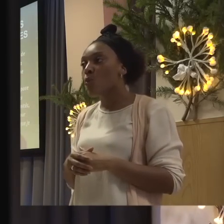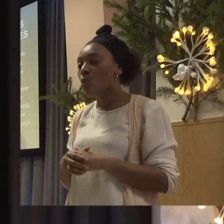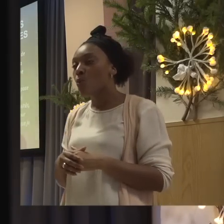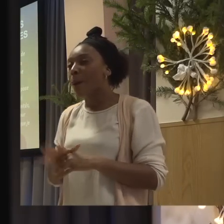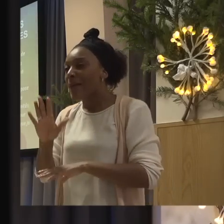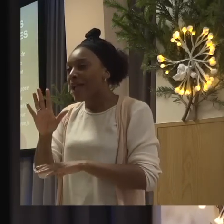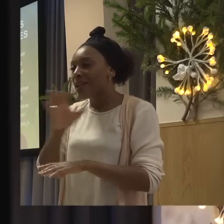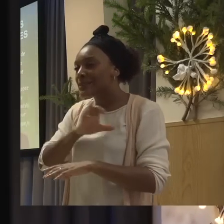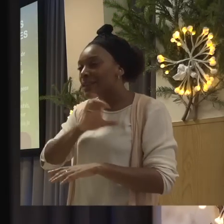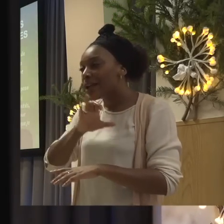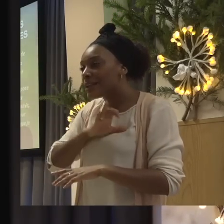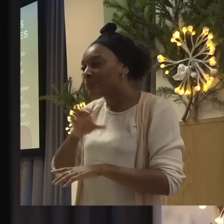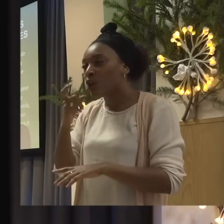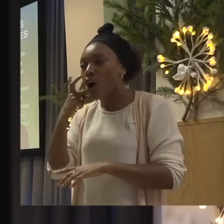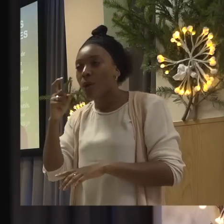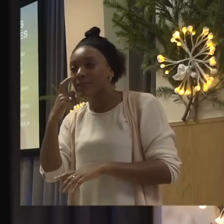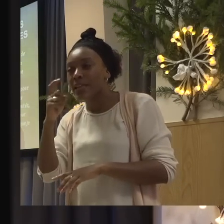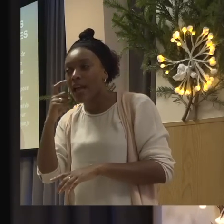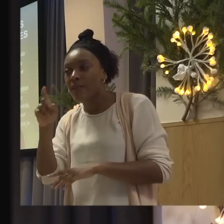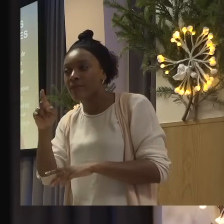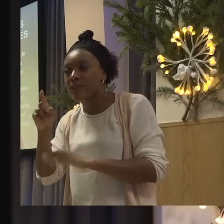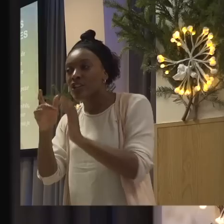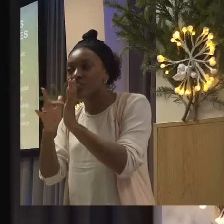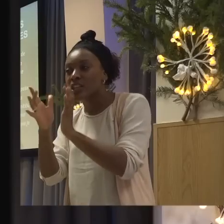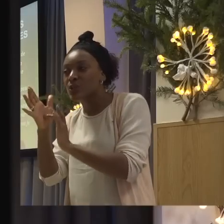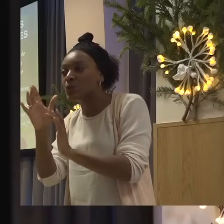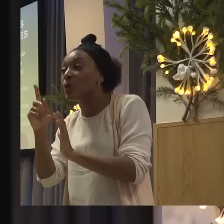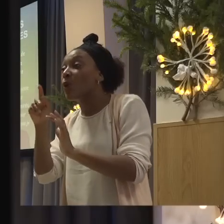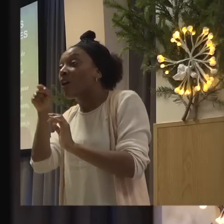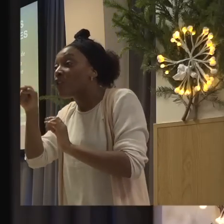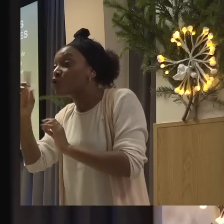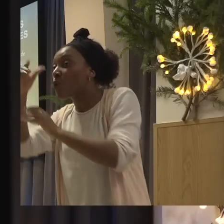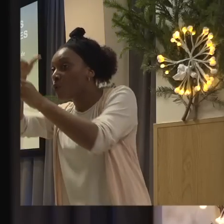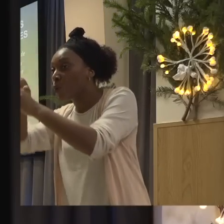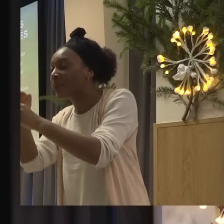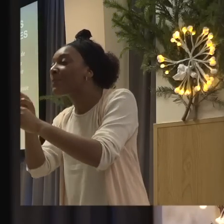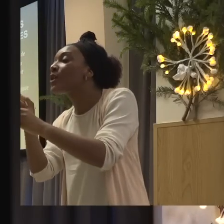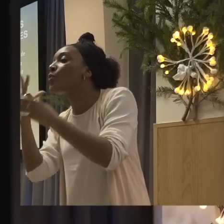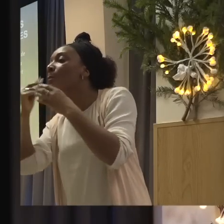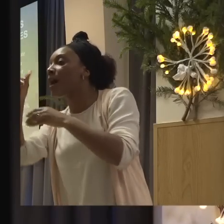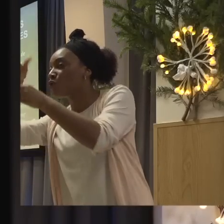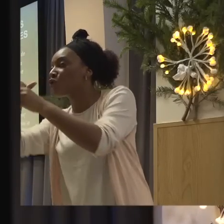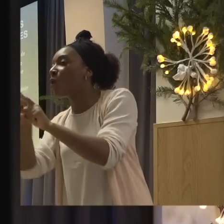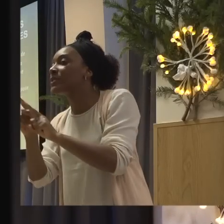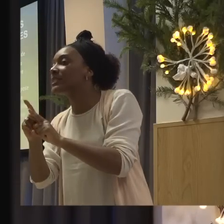autre manière, avec cet autre portrait de son humanité, on peut voir qu'il